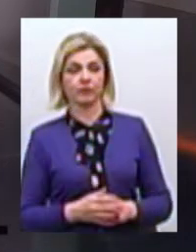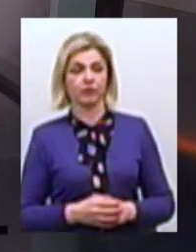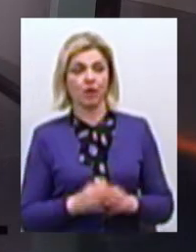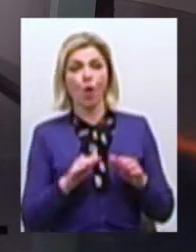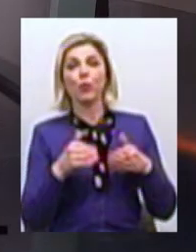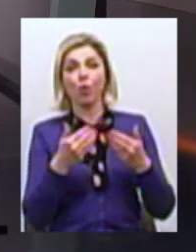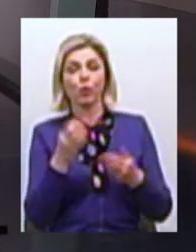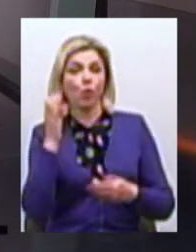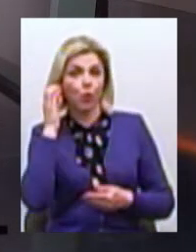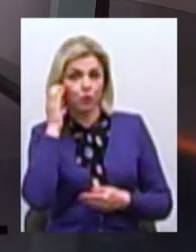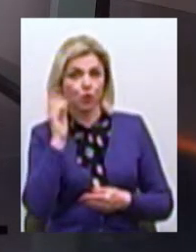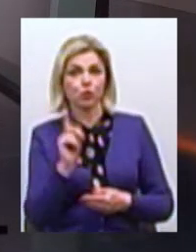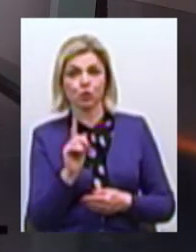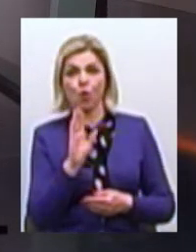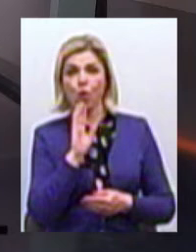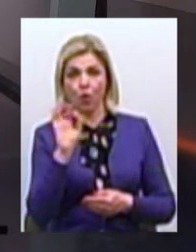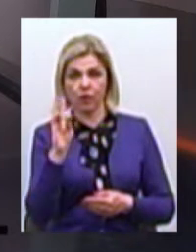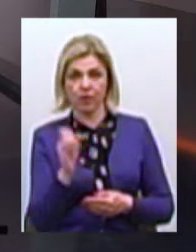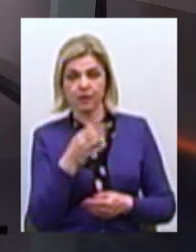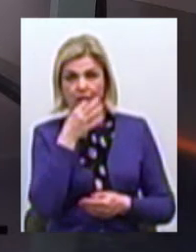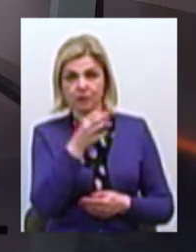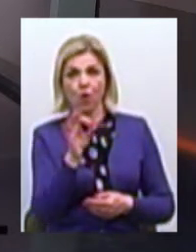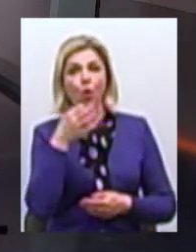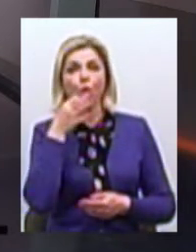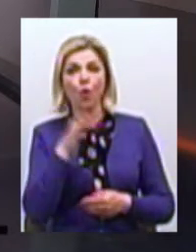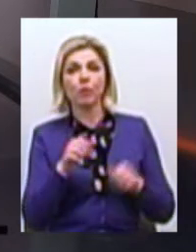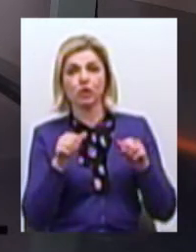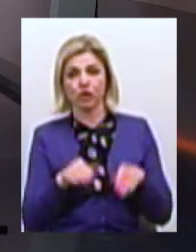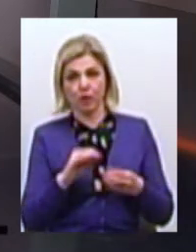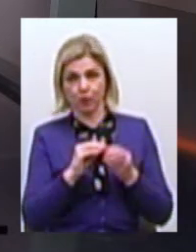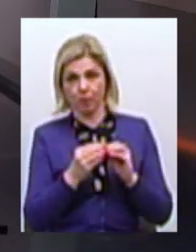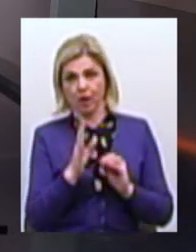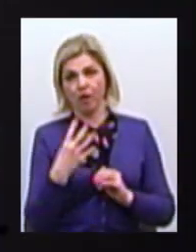Пропоную послухати, що вона сказала про досвід вирішення проблеми у Львові. Будь ласка.